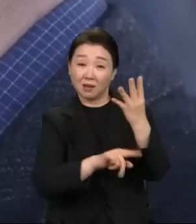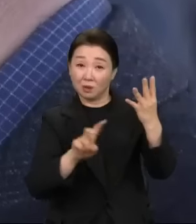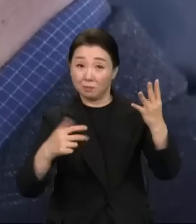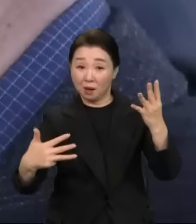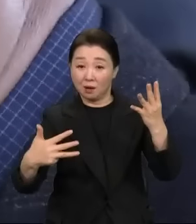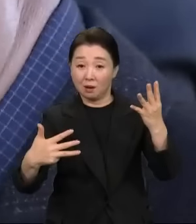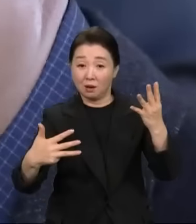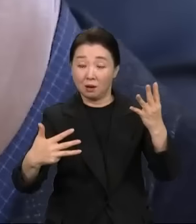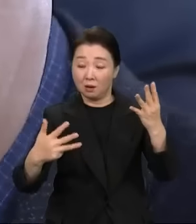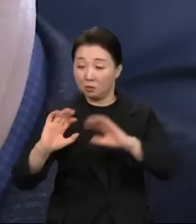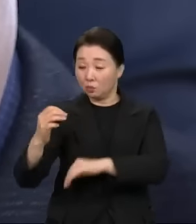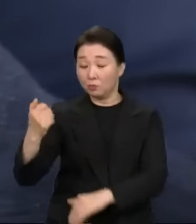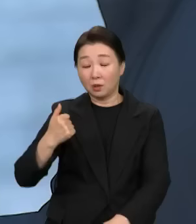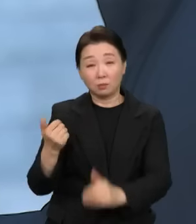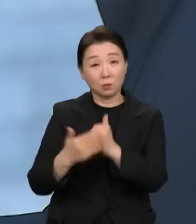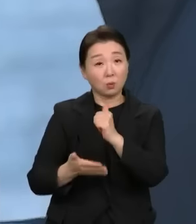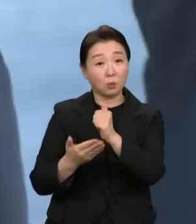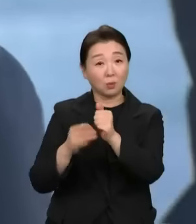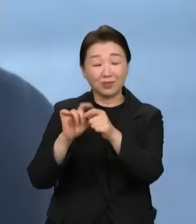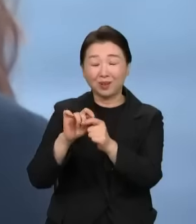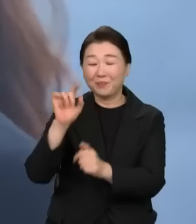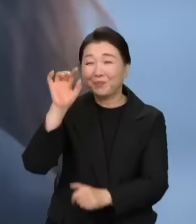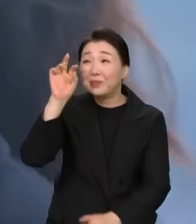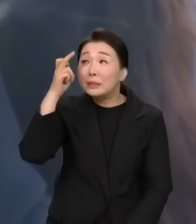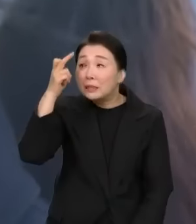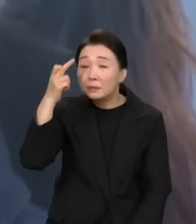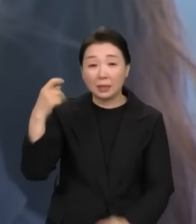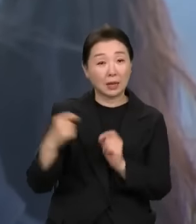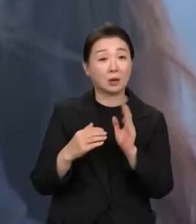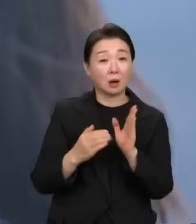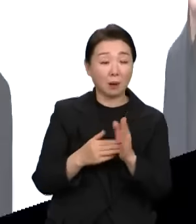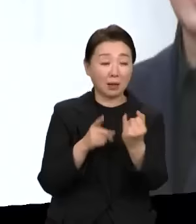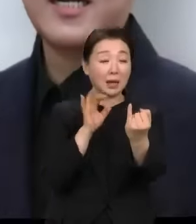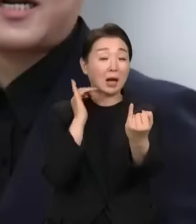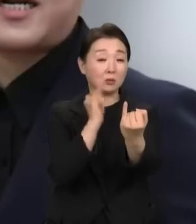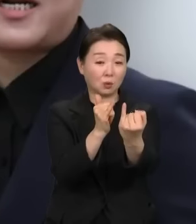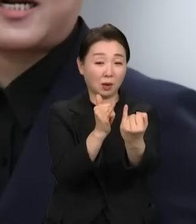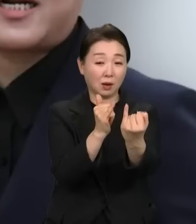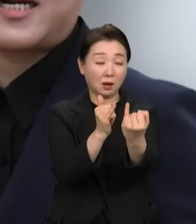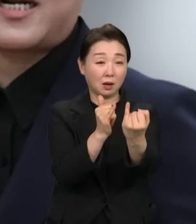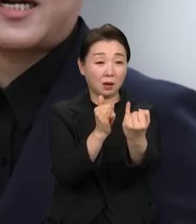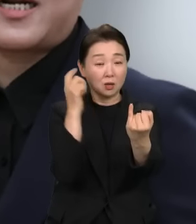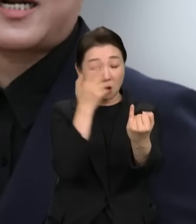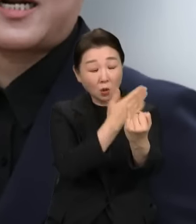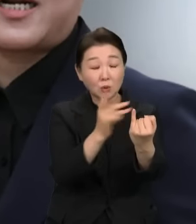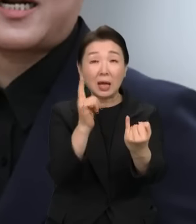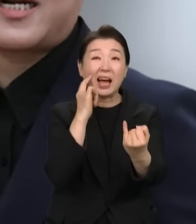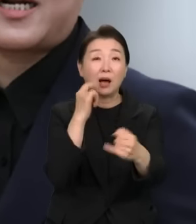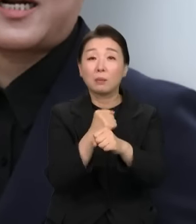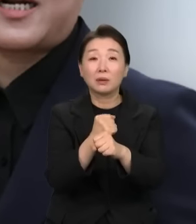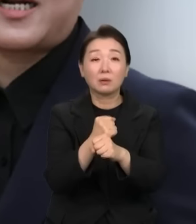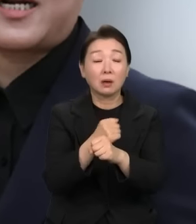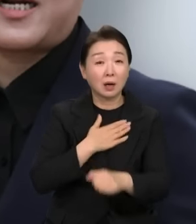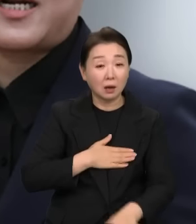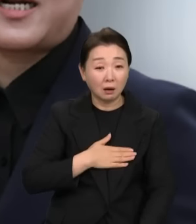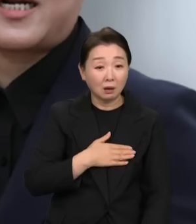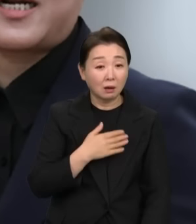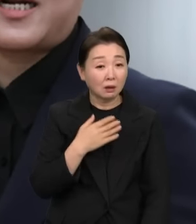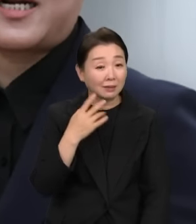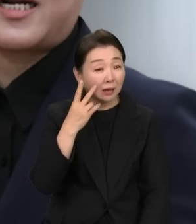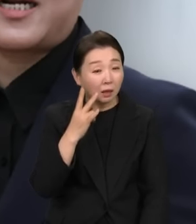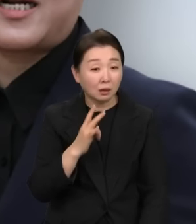28일 국민의힘 공천을 열 이틀 앞두고 강혜경 씨에게 전화합니다. 네, 여론조사 하나 가라로 만들어야 되는데. 네. 잘